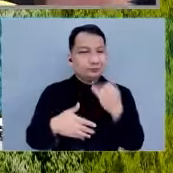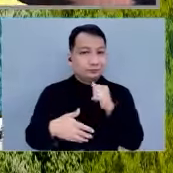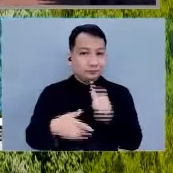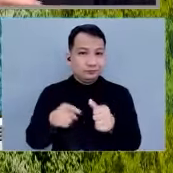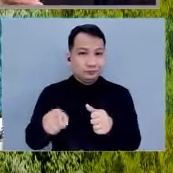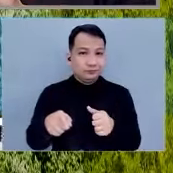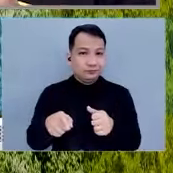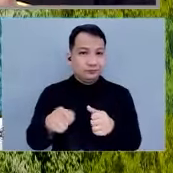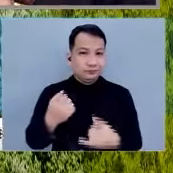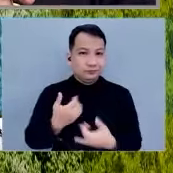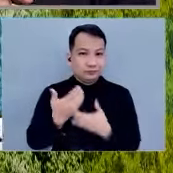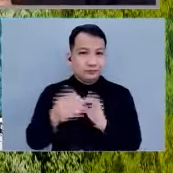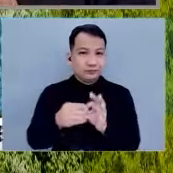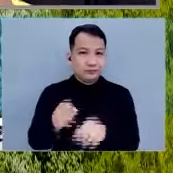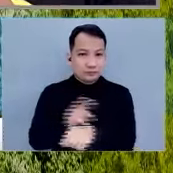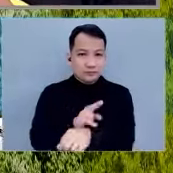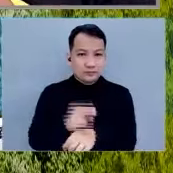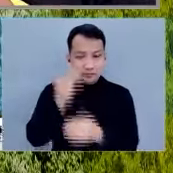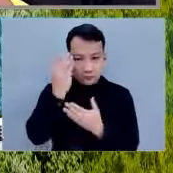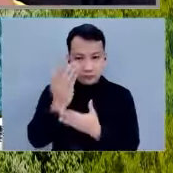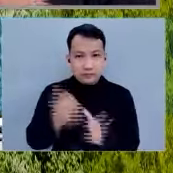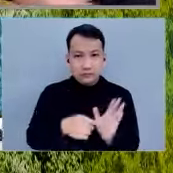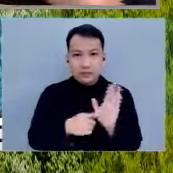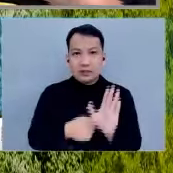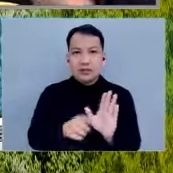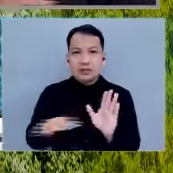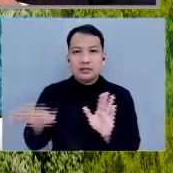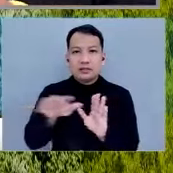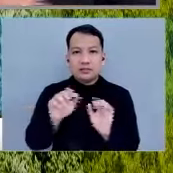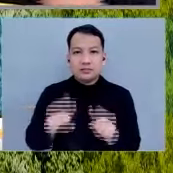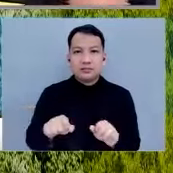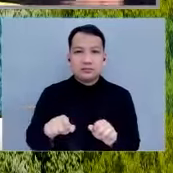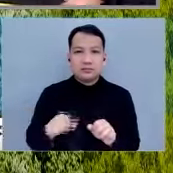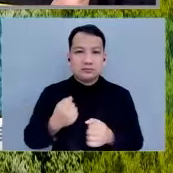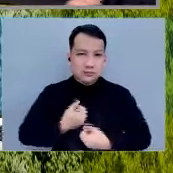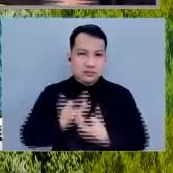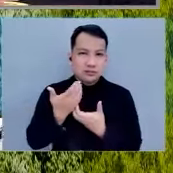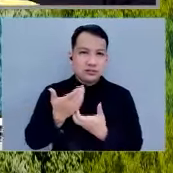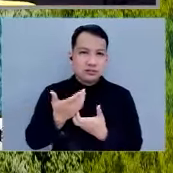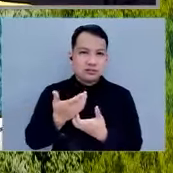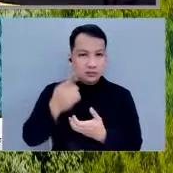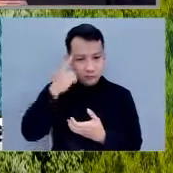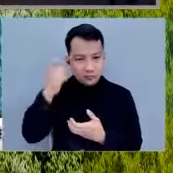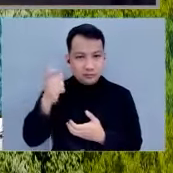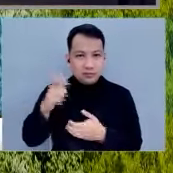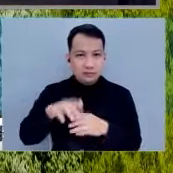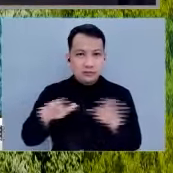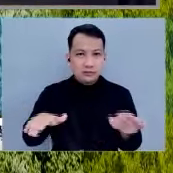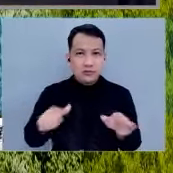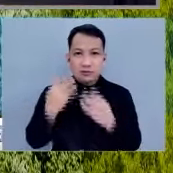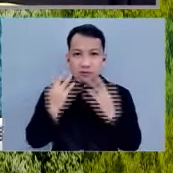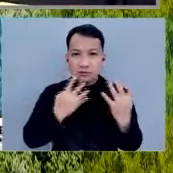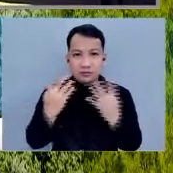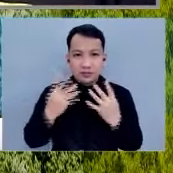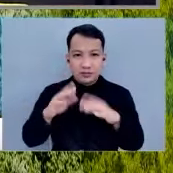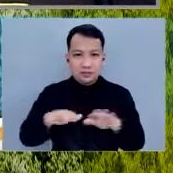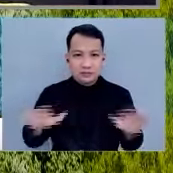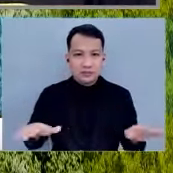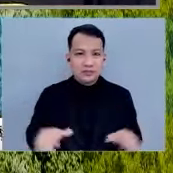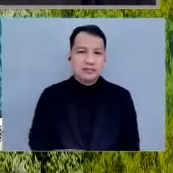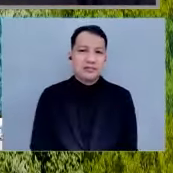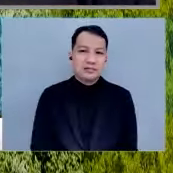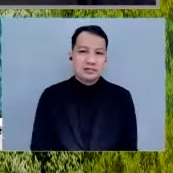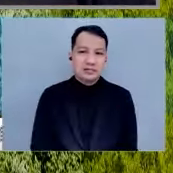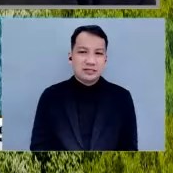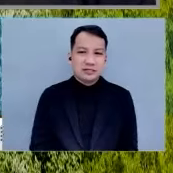instrumento kami para maging umam magkaroon ng dream come through yung mga birthday ng mga bata sir Bembem ganda naman